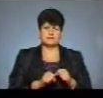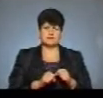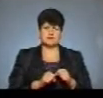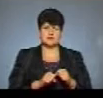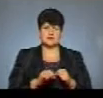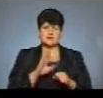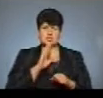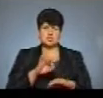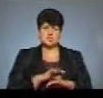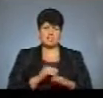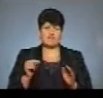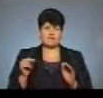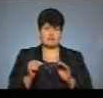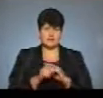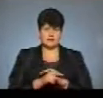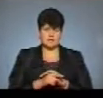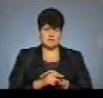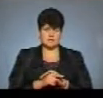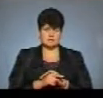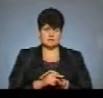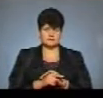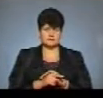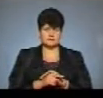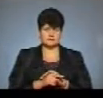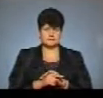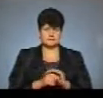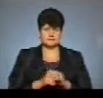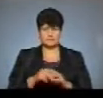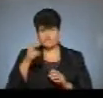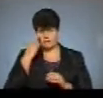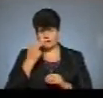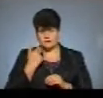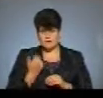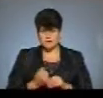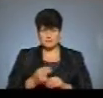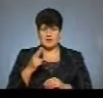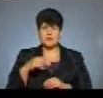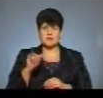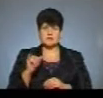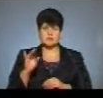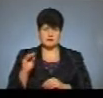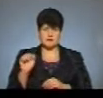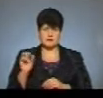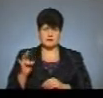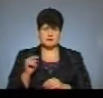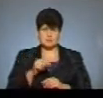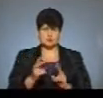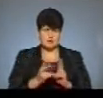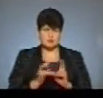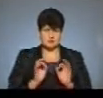втікла до того. До Італії. Діана зустрічалася з ним, це правда чи ні? Я не